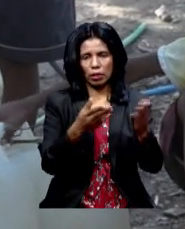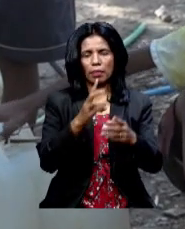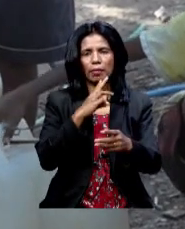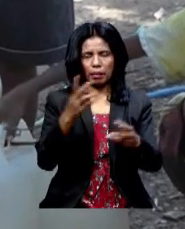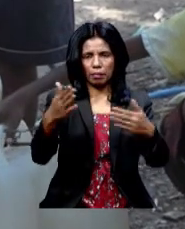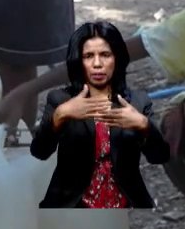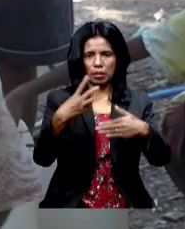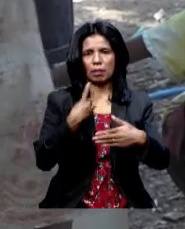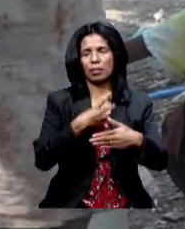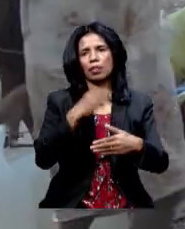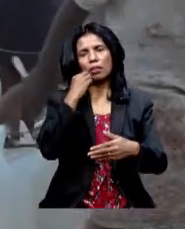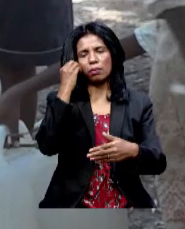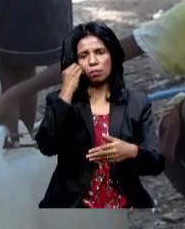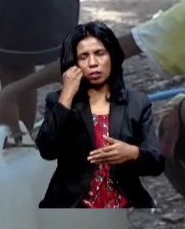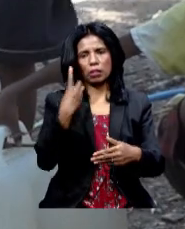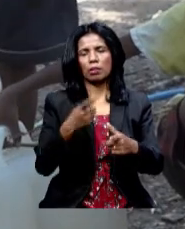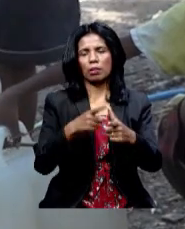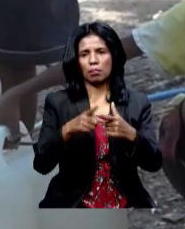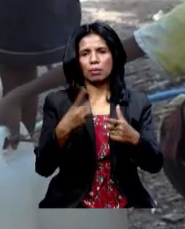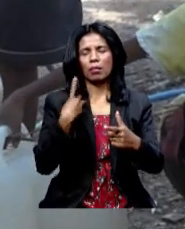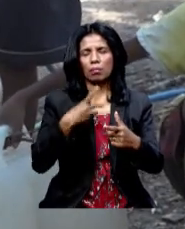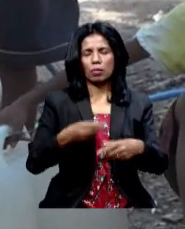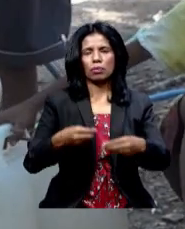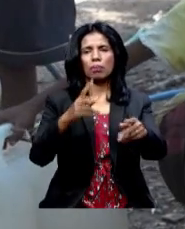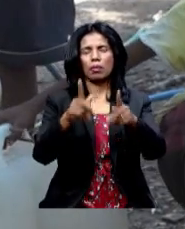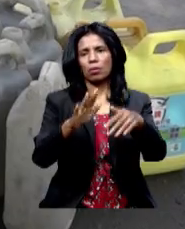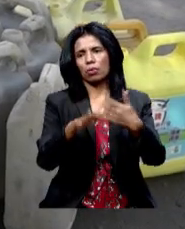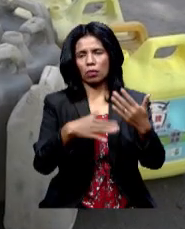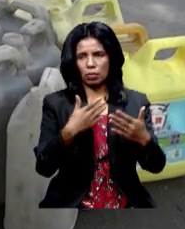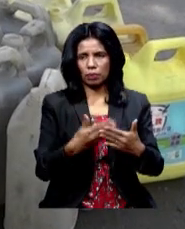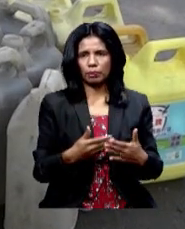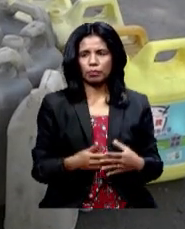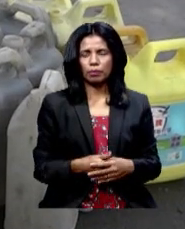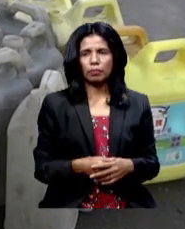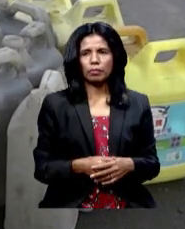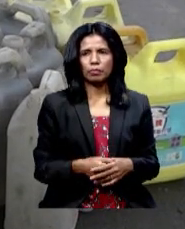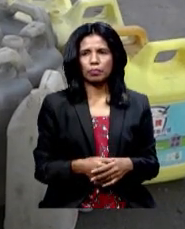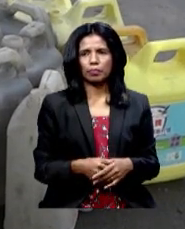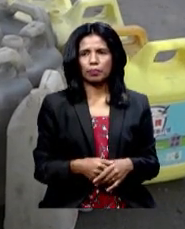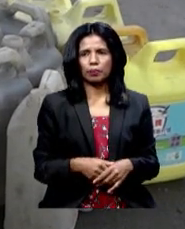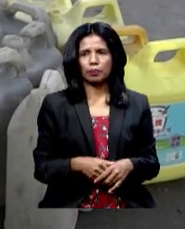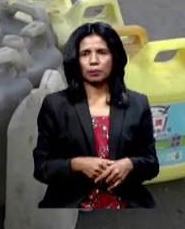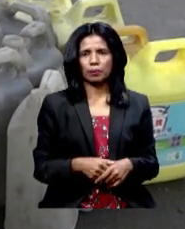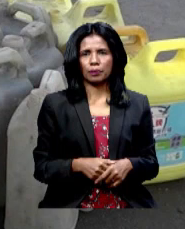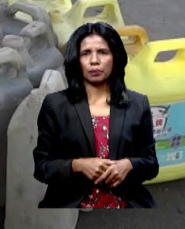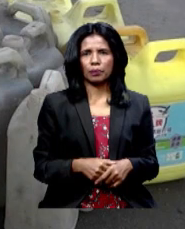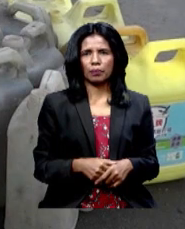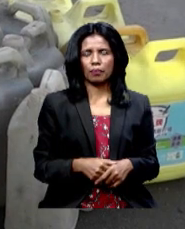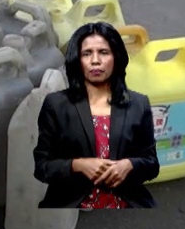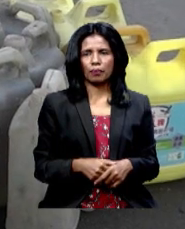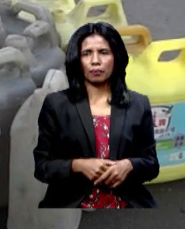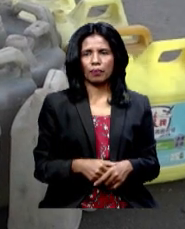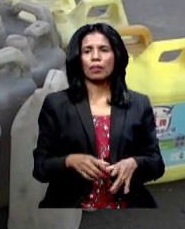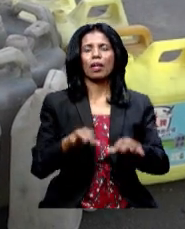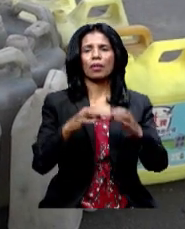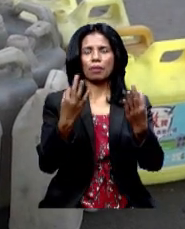mako hodi first tu bakarak ene bele hetang tu agora mba ne mba daral ti karak di era karak di Além de ne, ia